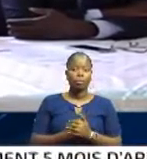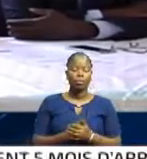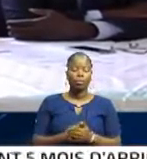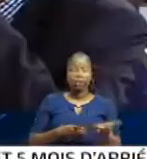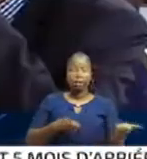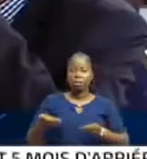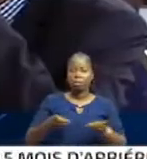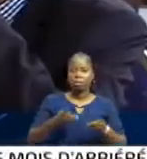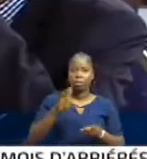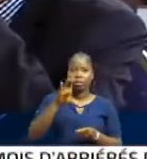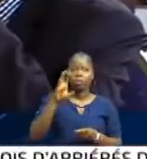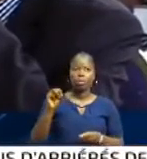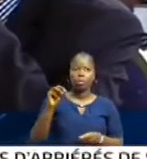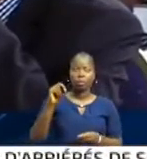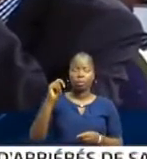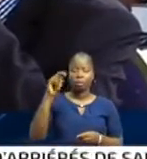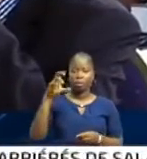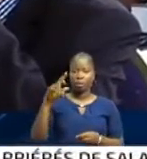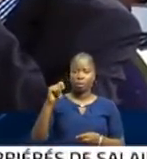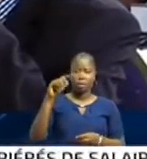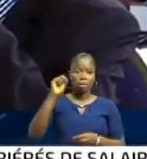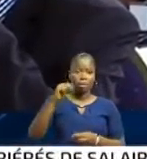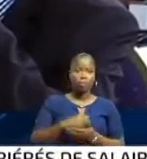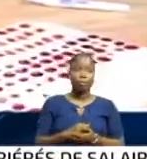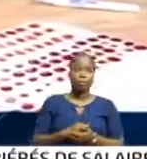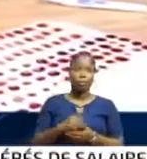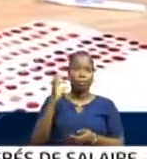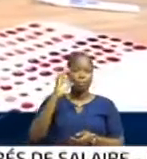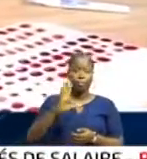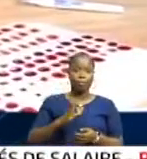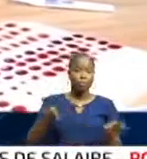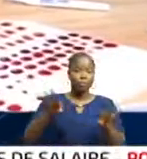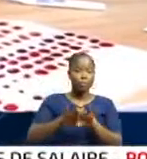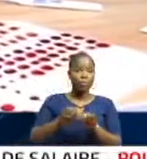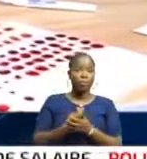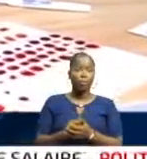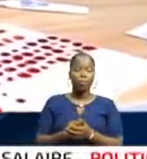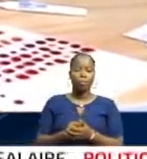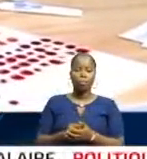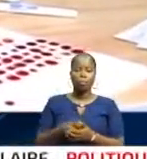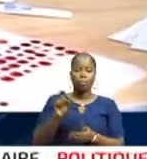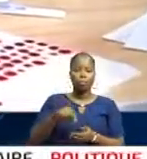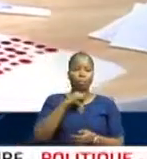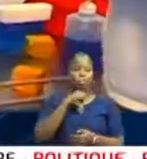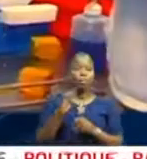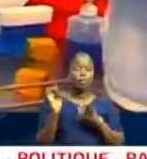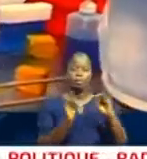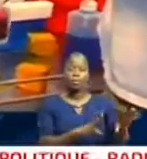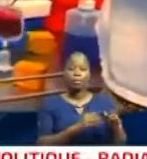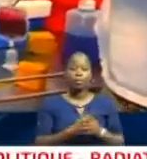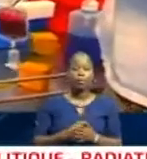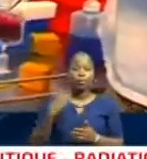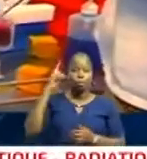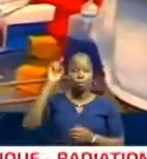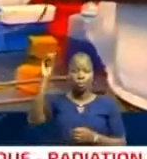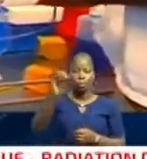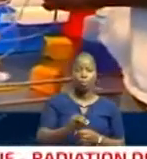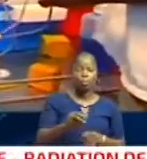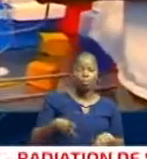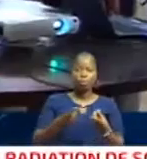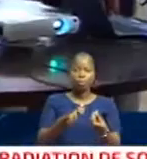les hommes donnent plus de leur sens que les femmes un détail qu'il ne faut pas négliger pour aussi le pourcentage de